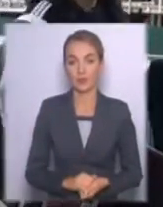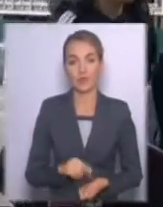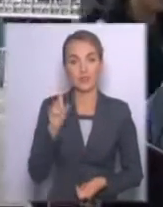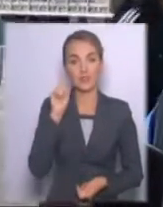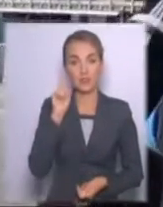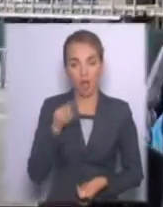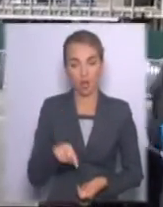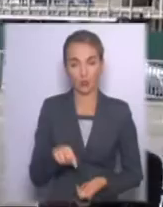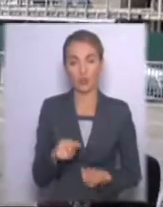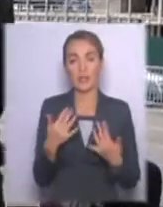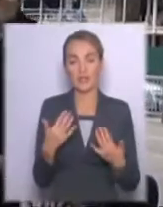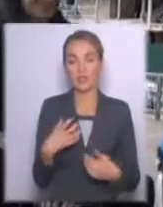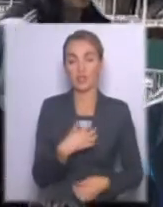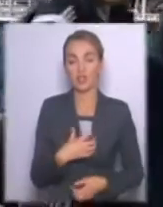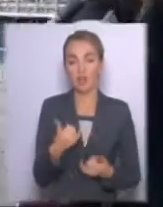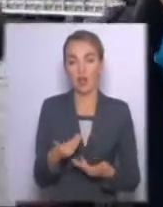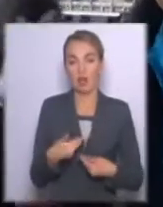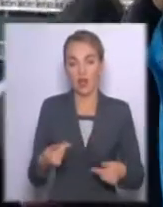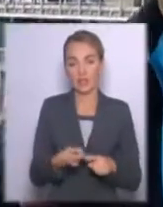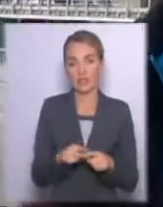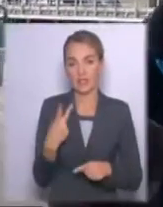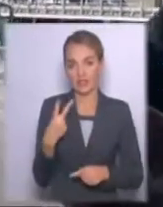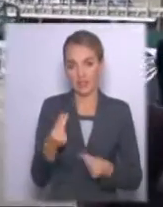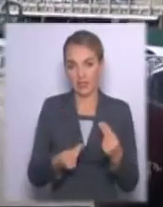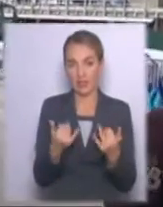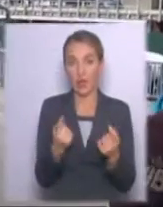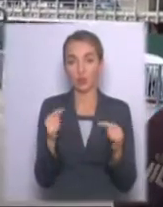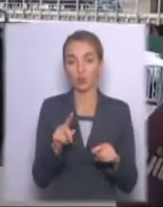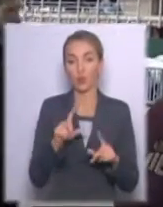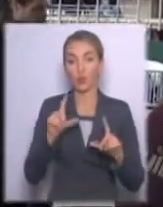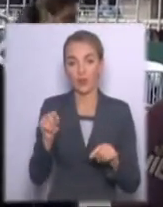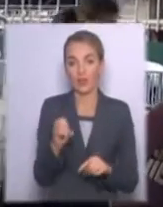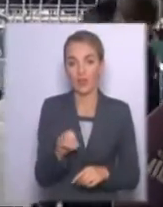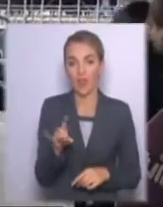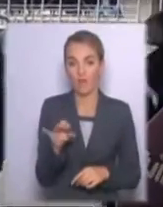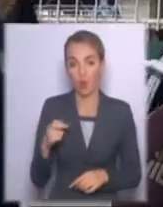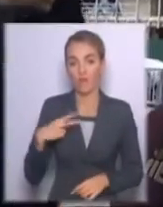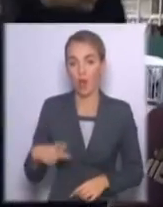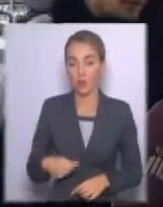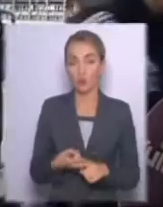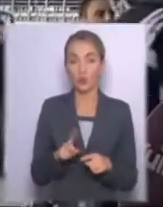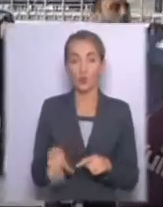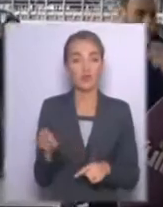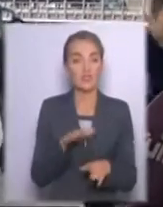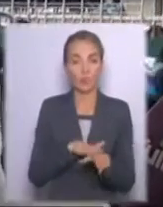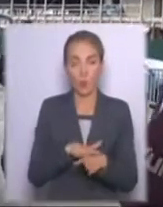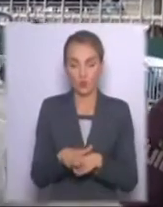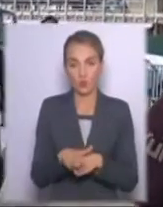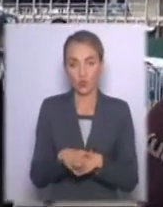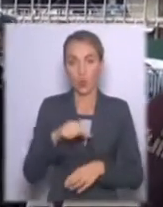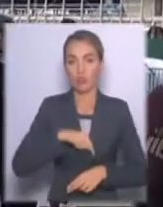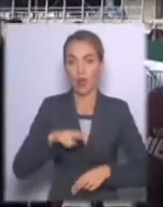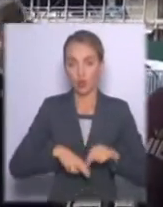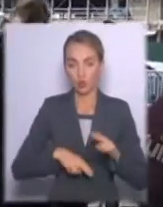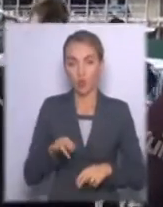знають, наскільки важливі для нас ці дві гри, для того, щоб поїхати на Євро у Францію. Тому всі повністю налаштовані